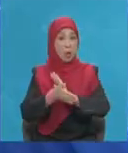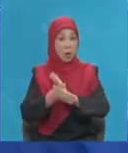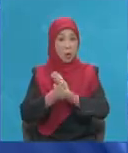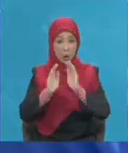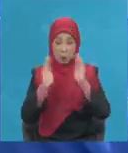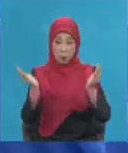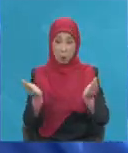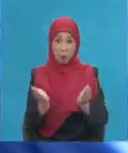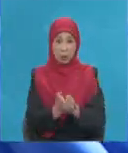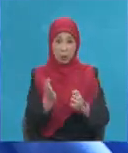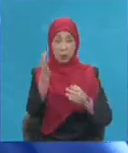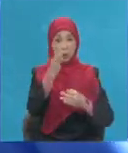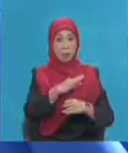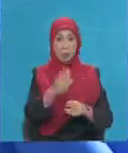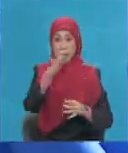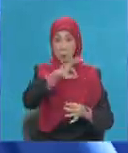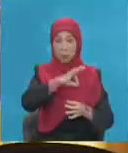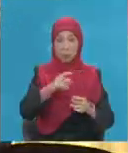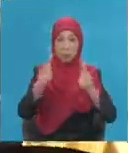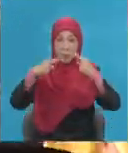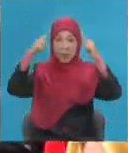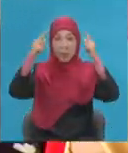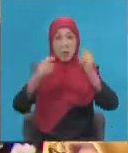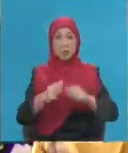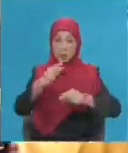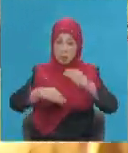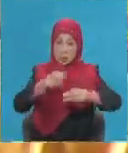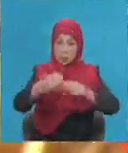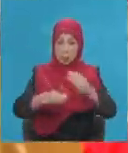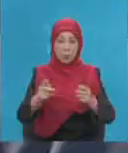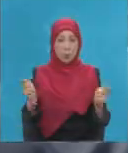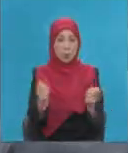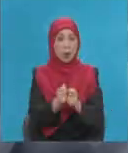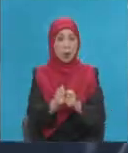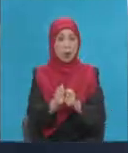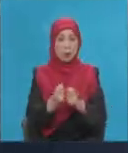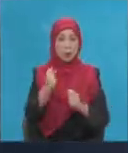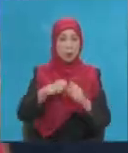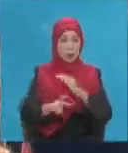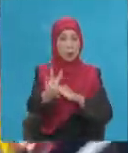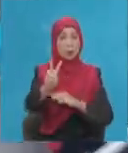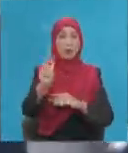ini terus maju dan jaya bersama kita menjayakan wawasan negara.